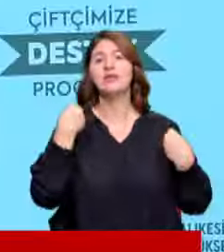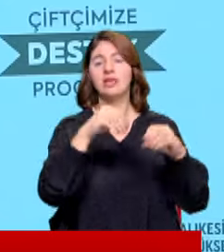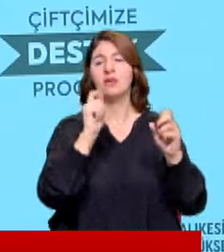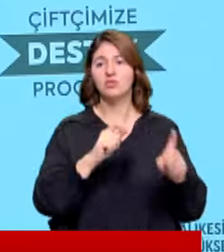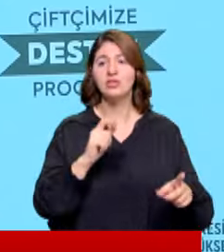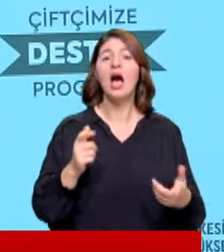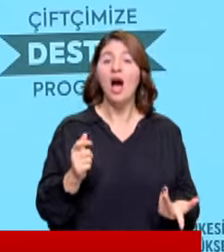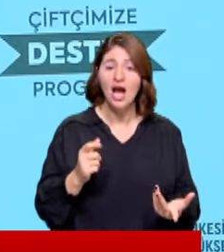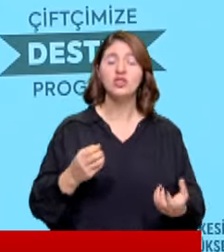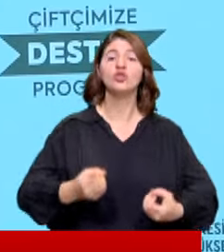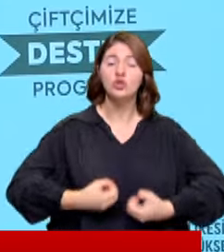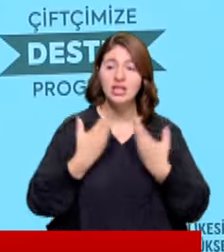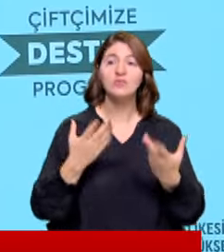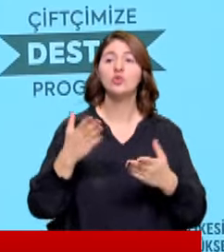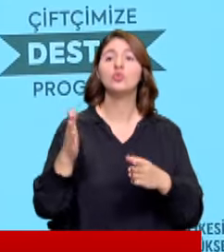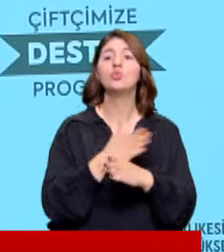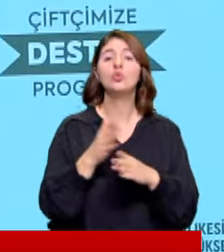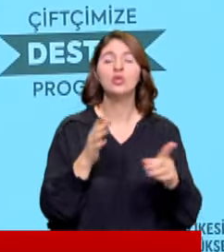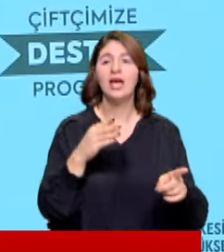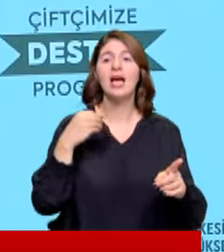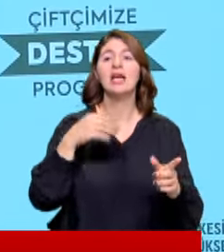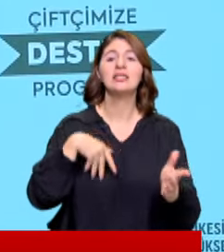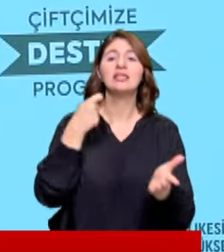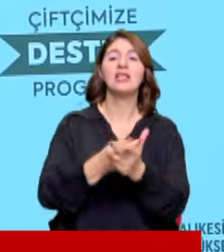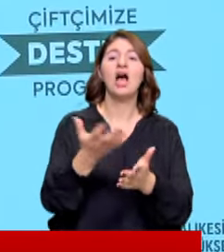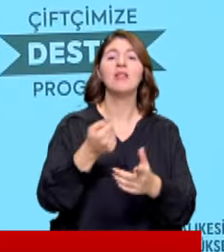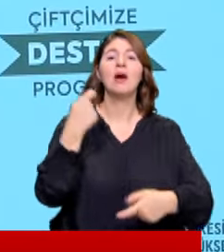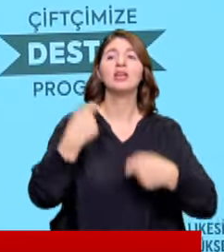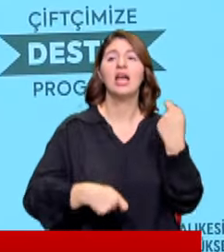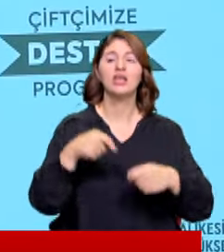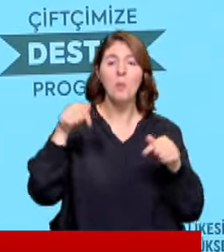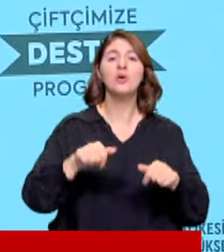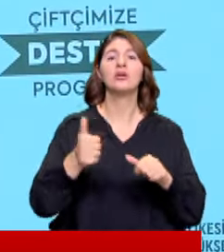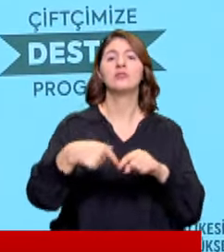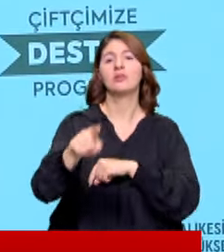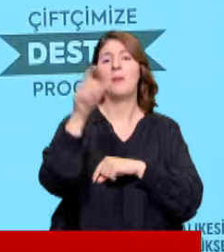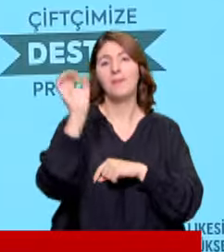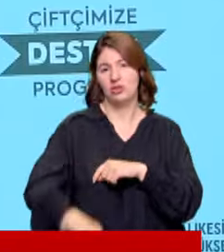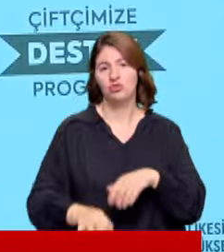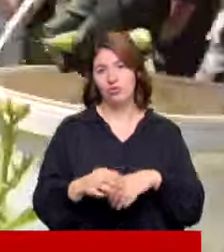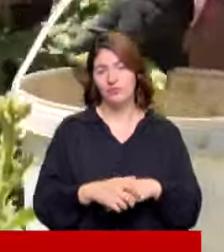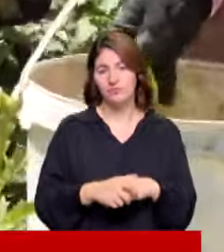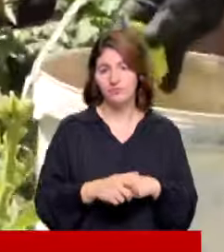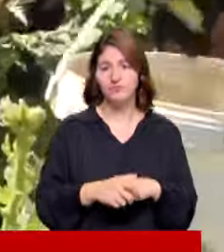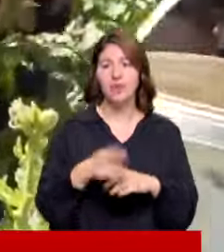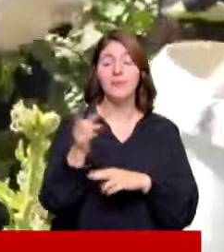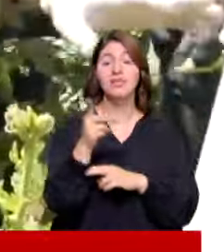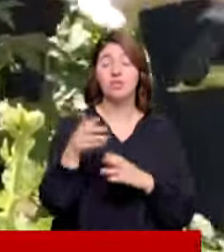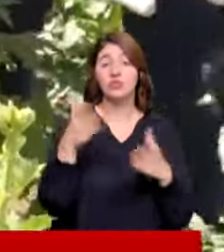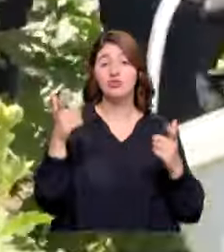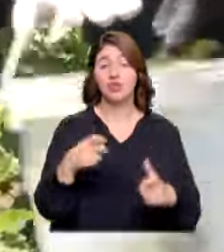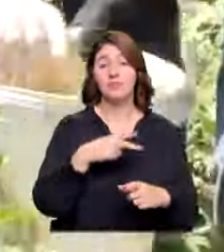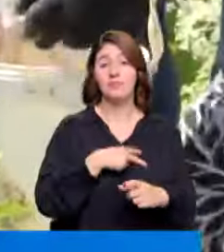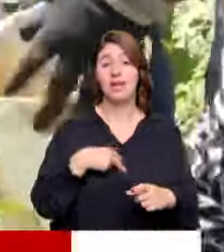satacağız. Artık üreticimizin ürününe satın alma garantimiz bugün itibariyle başlıyor hemşerim. Balıkesir